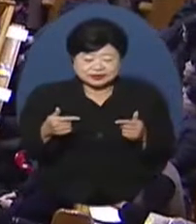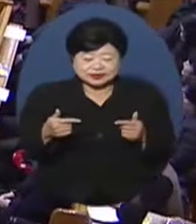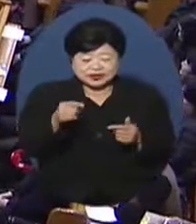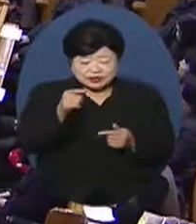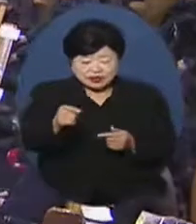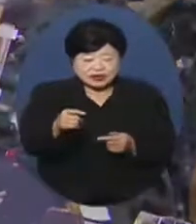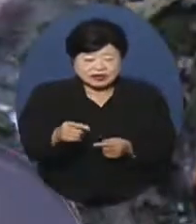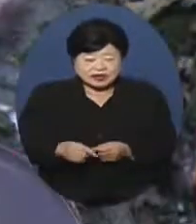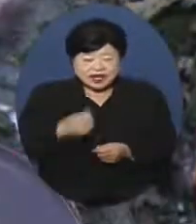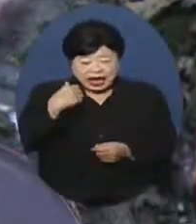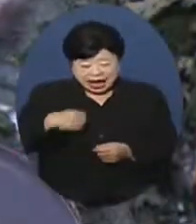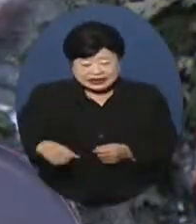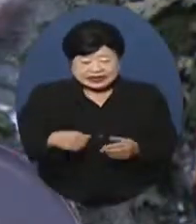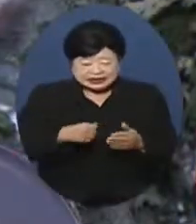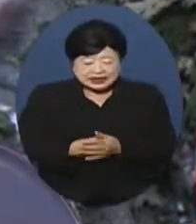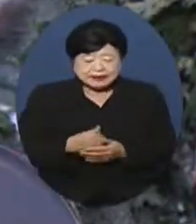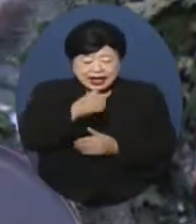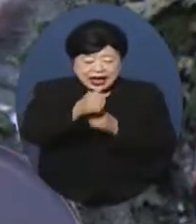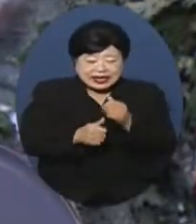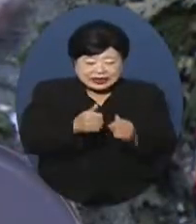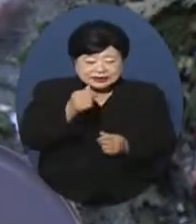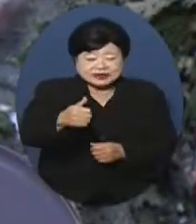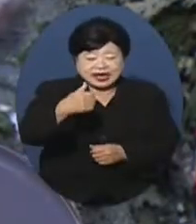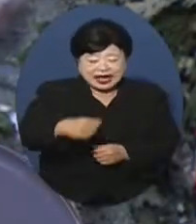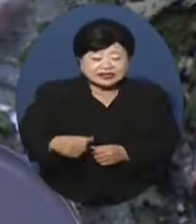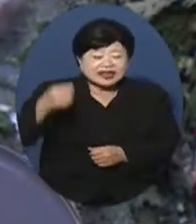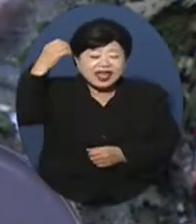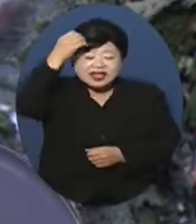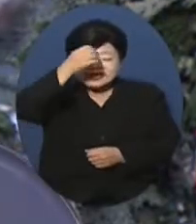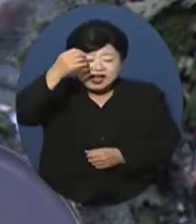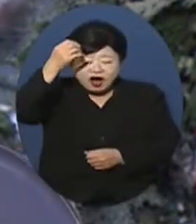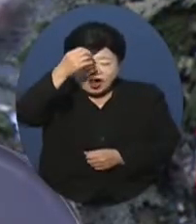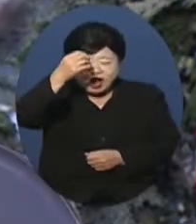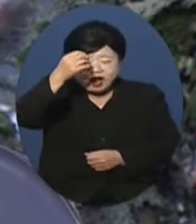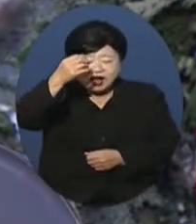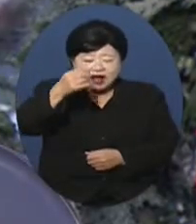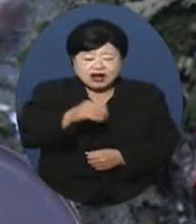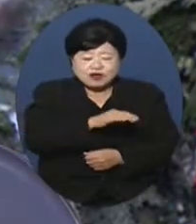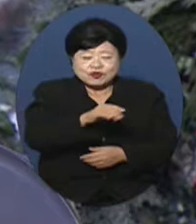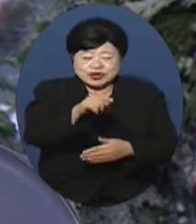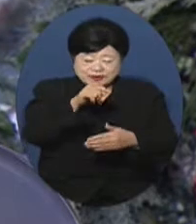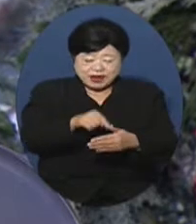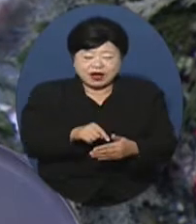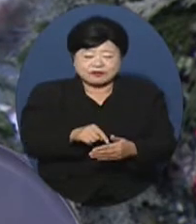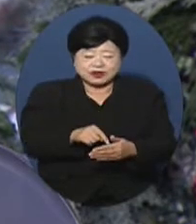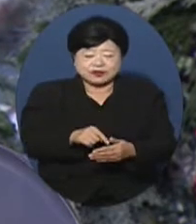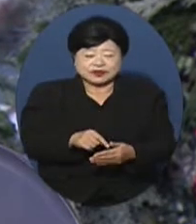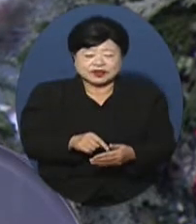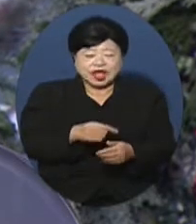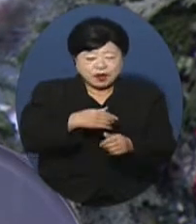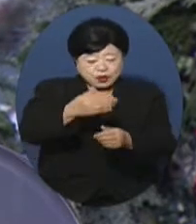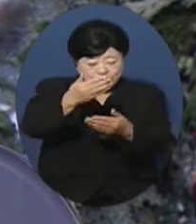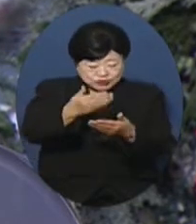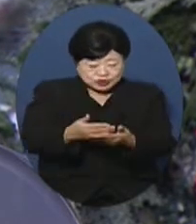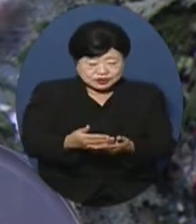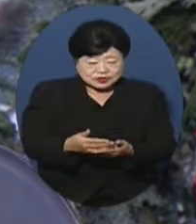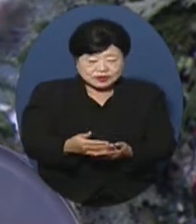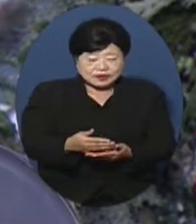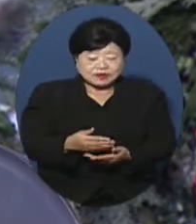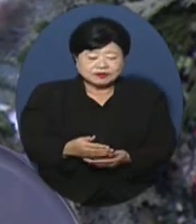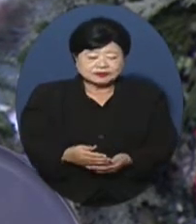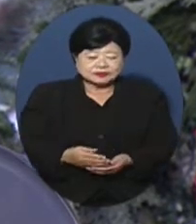내가 야 파절임 으로 하나님이 그 안을 잎이 연령을 우리 마음에